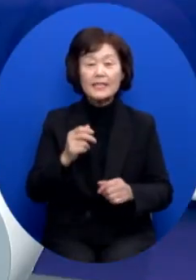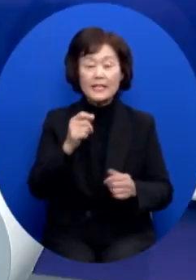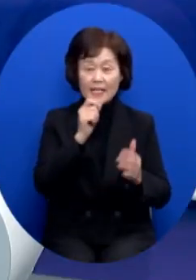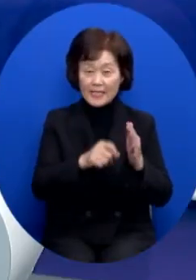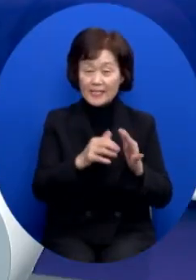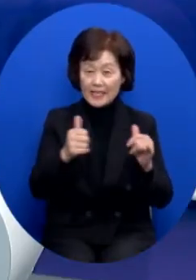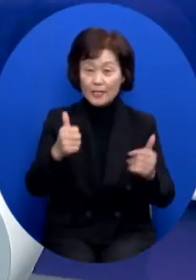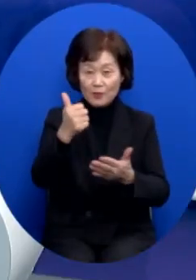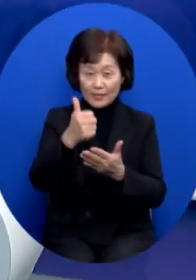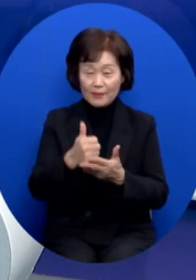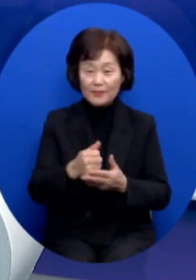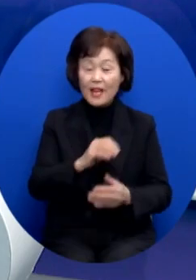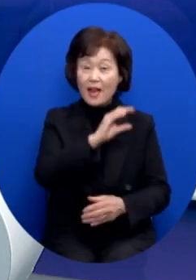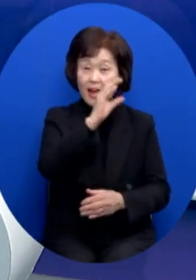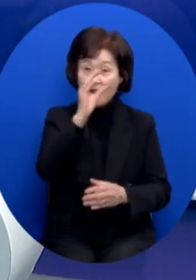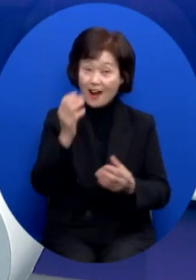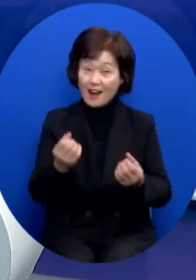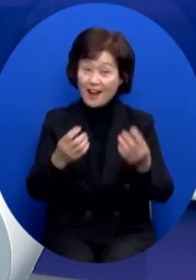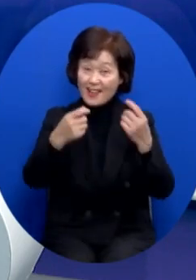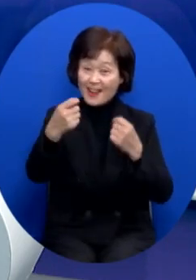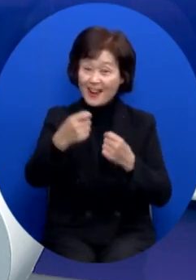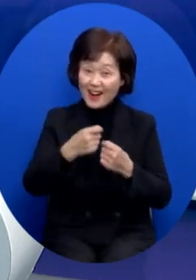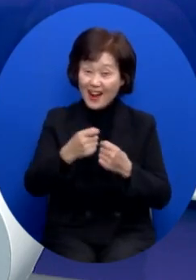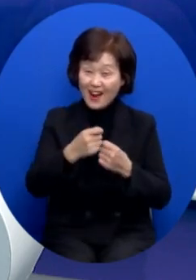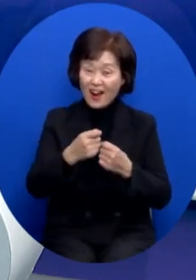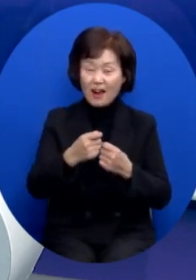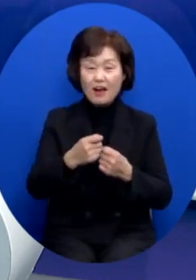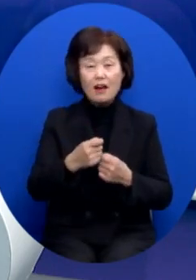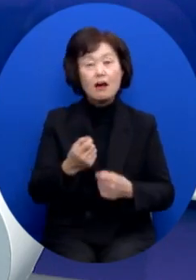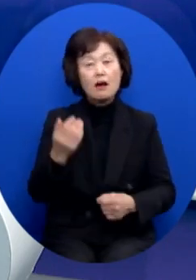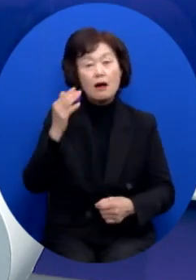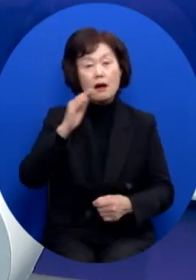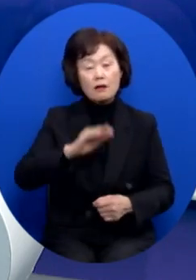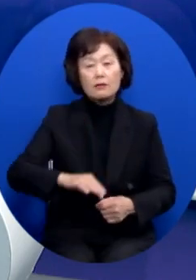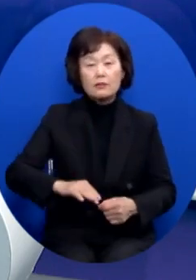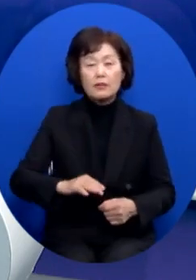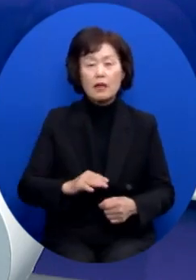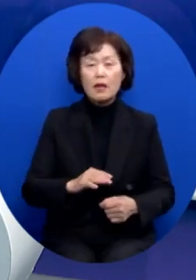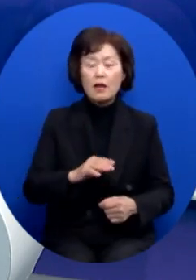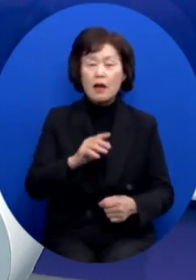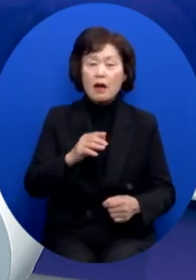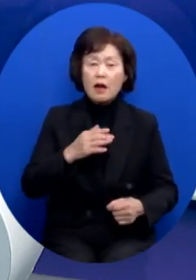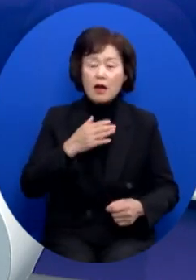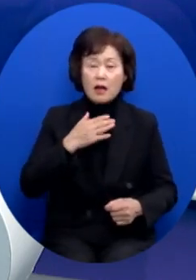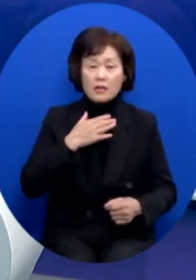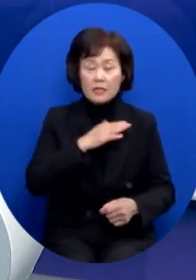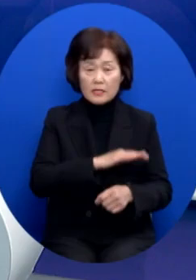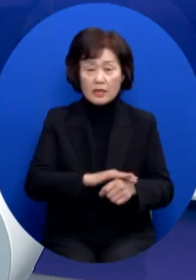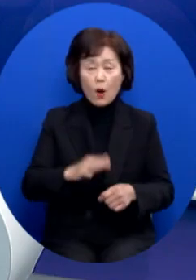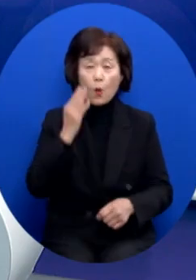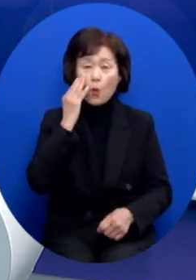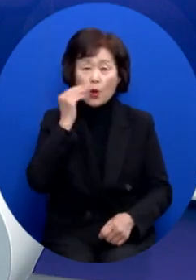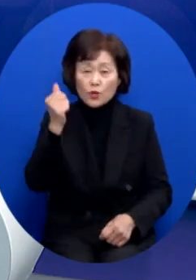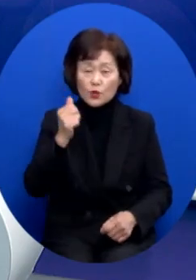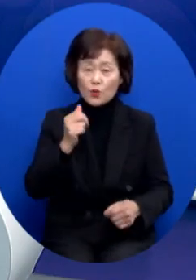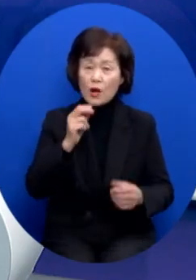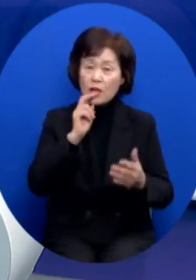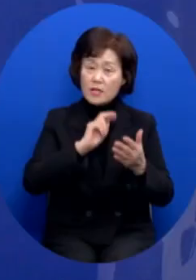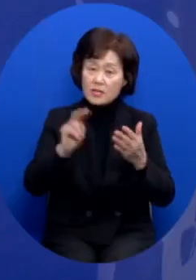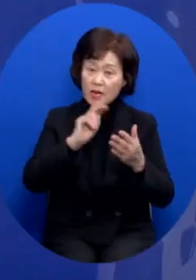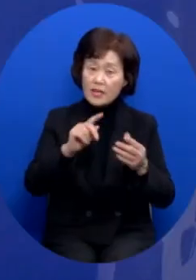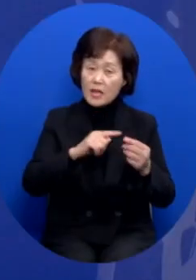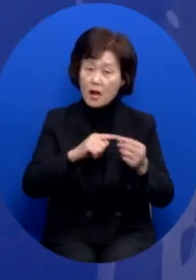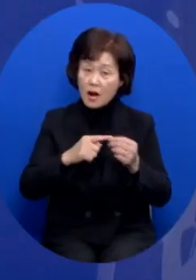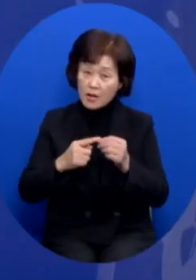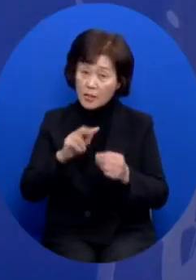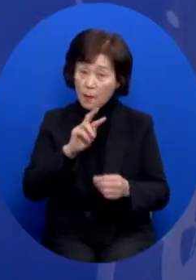네, 성탄절이 다가옵니다. 네. 근데 잘 알려진 성탄 찬양 가사를 바꿔야 한다는 제안이 있었다고요? 네, 그렇습니다. 이